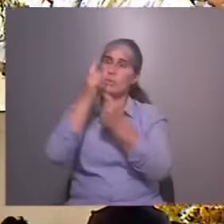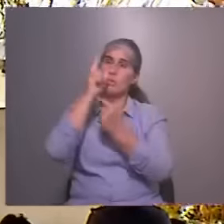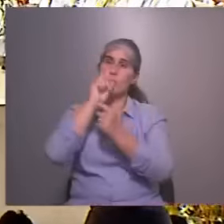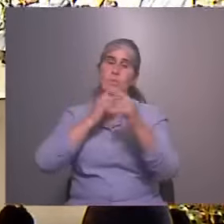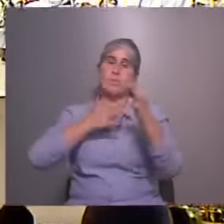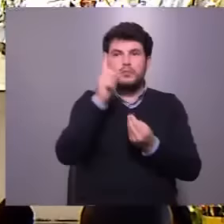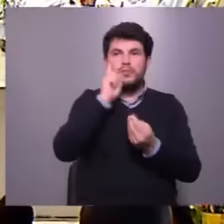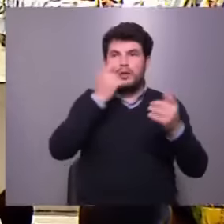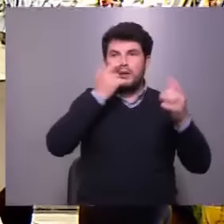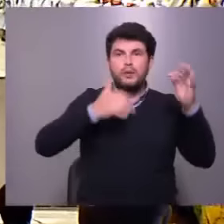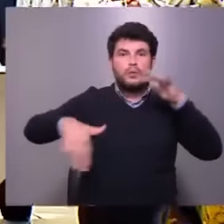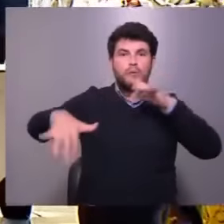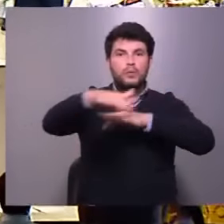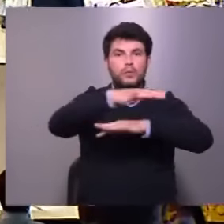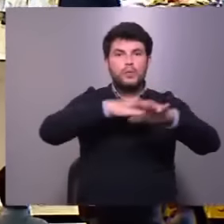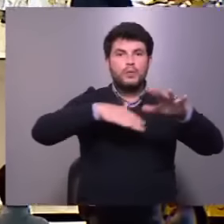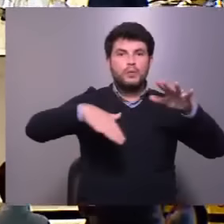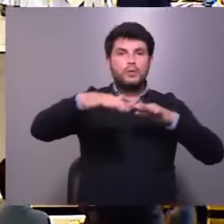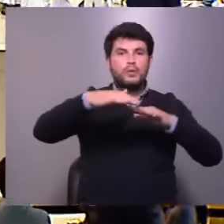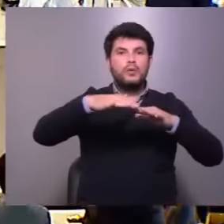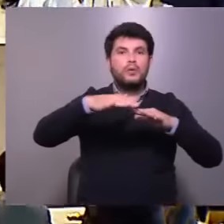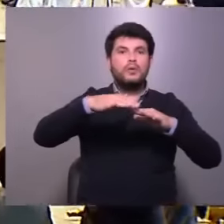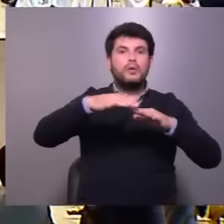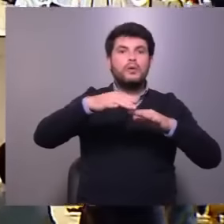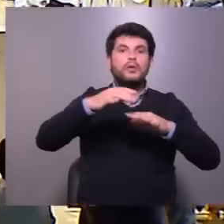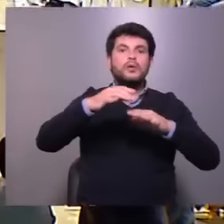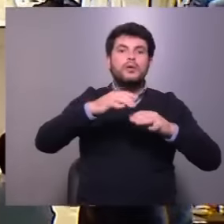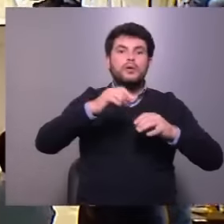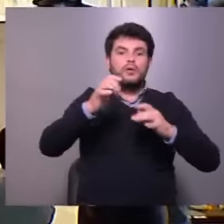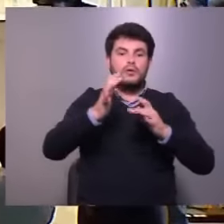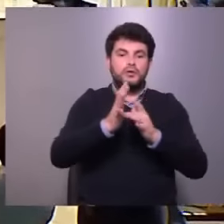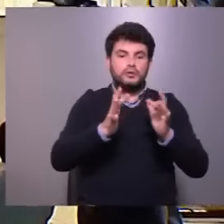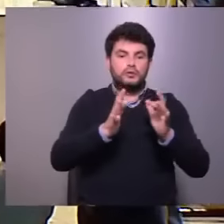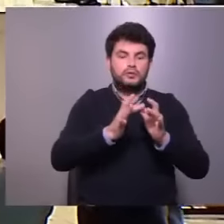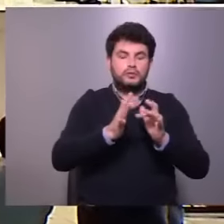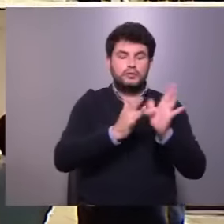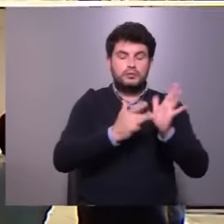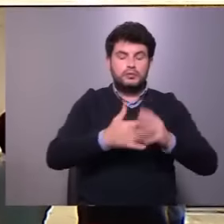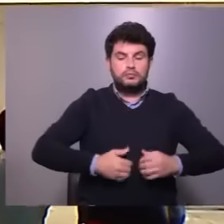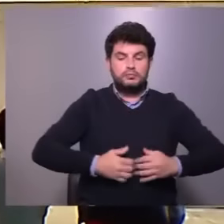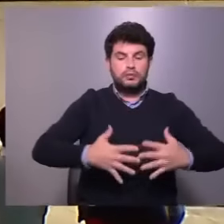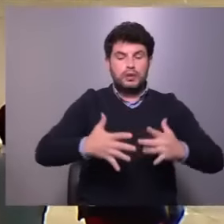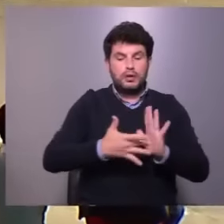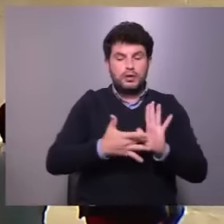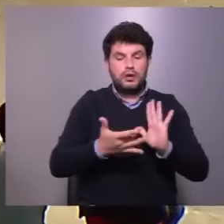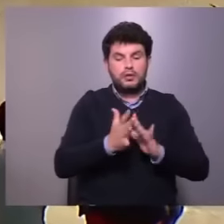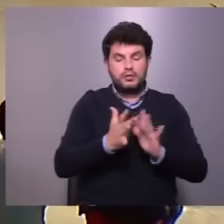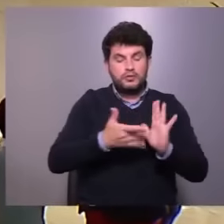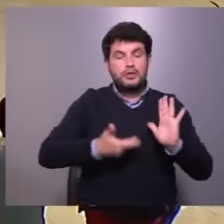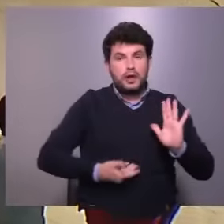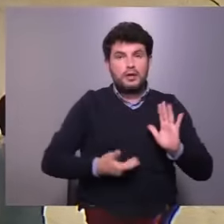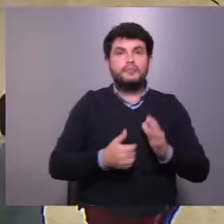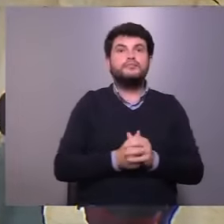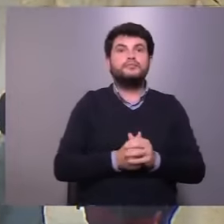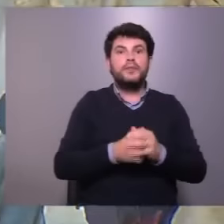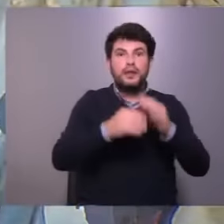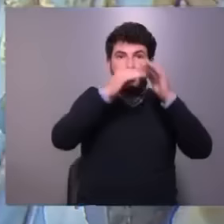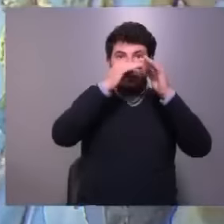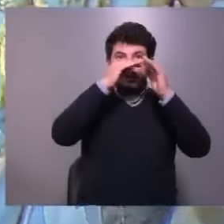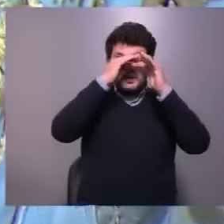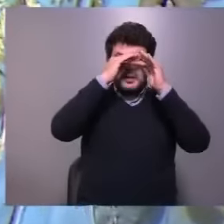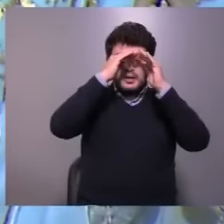Je vous salue, Marie, pleine de grâce, le Seigneur est avec vous. Vous êtes bénie entre toutes les femmes,